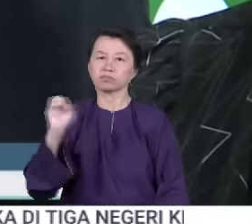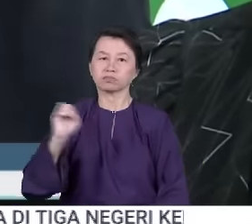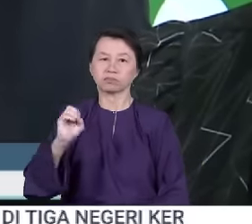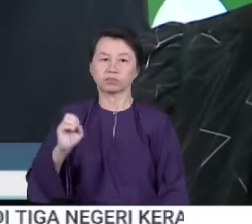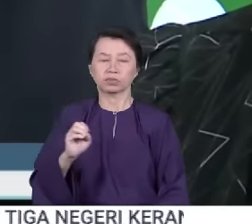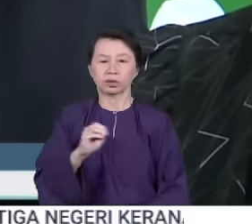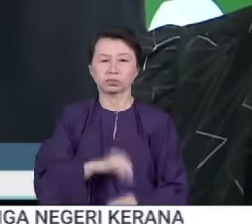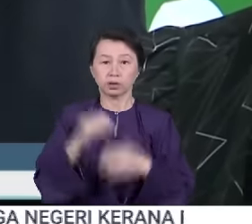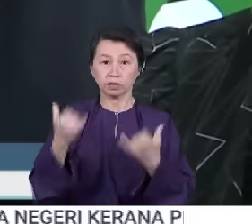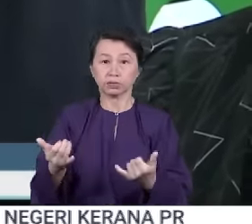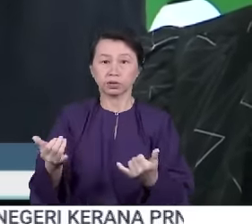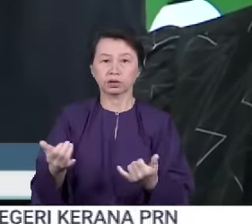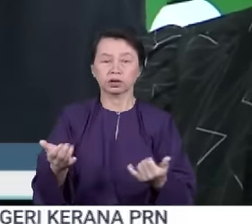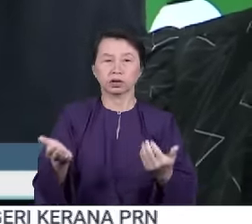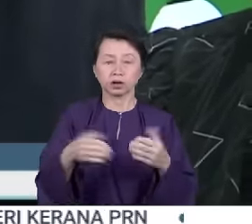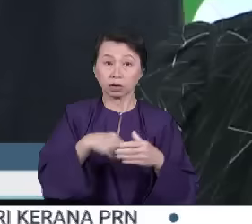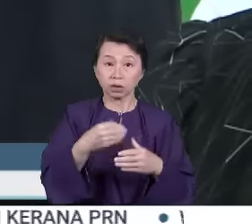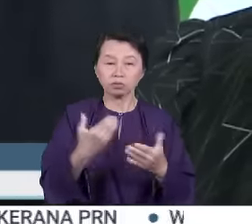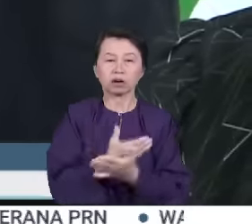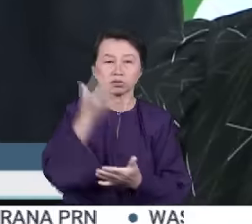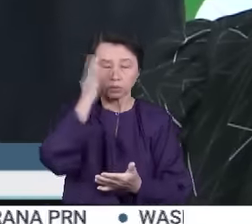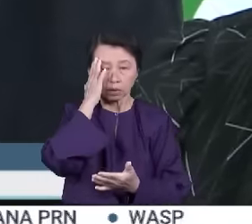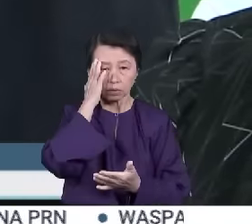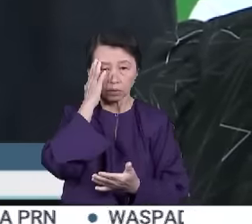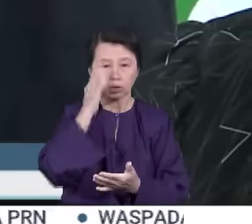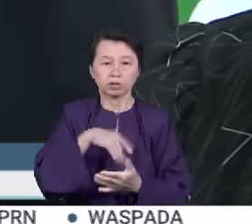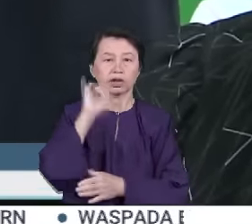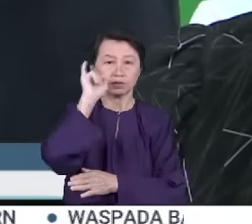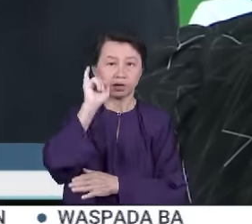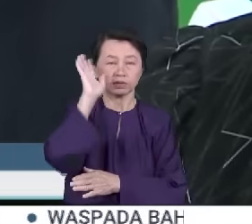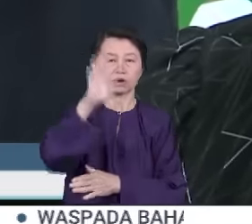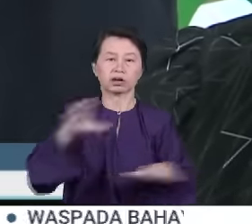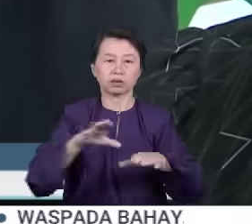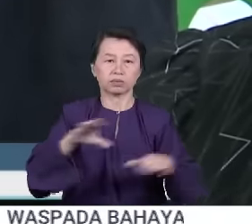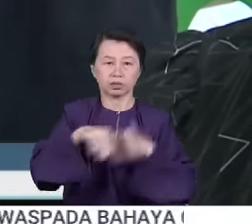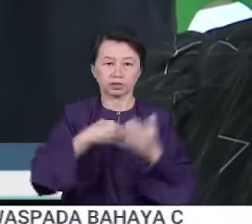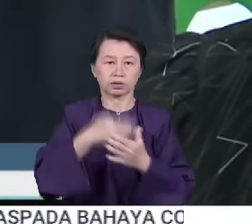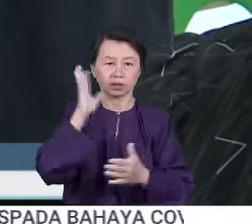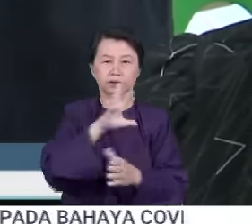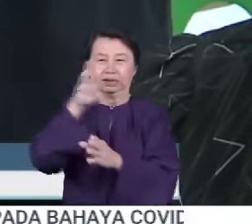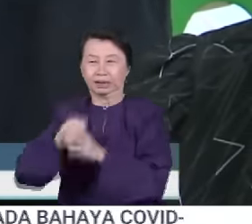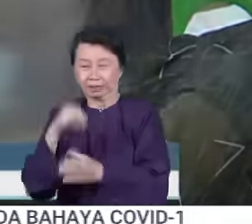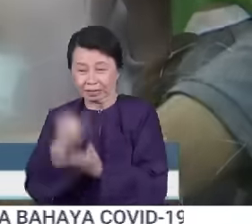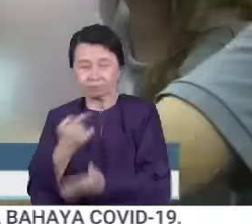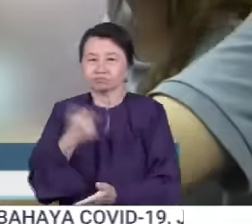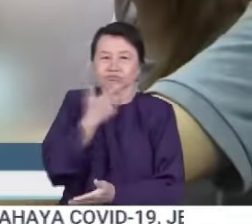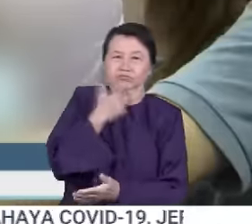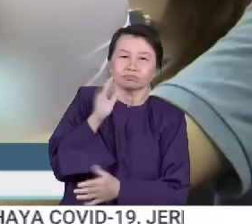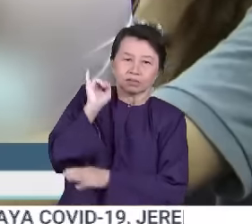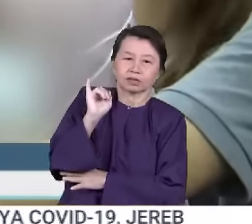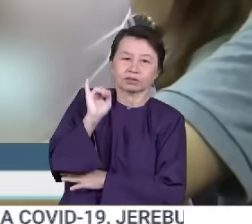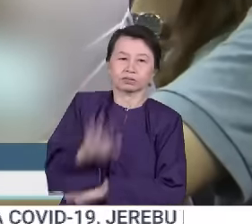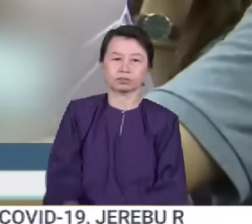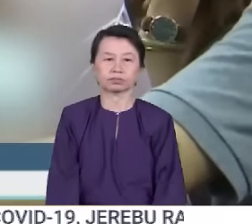saya di sini saja baru saya belajar tahu itu semua. Saya akan janji saya akan berubah, saya tidak akan terbabit lagi dengan dada. Nah,